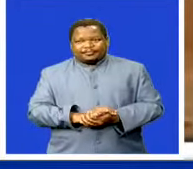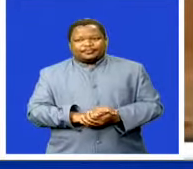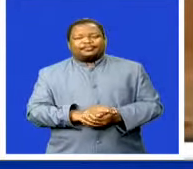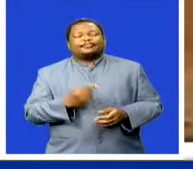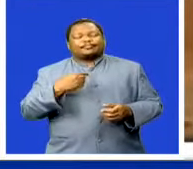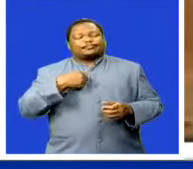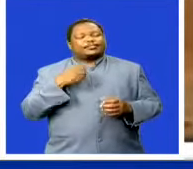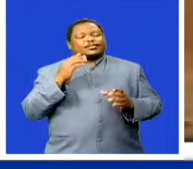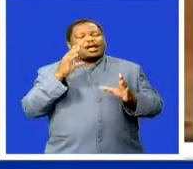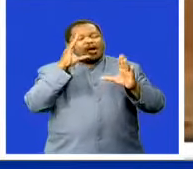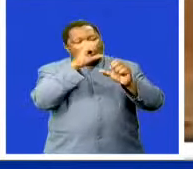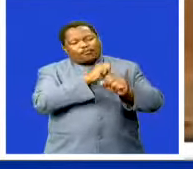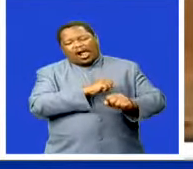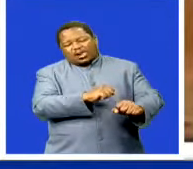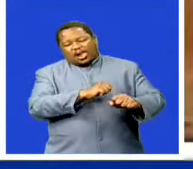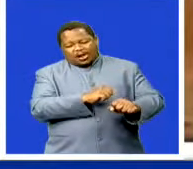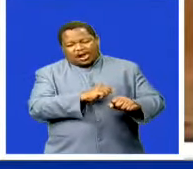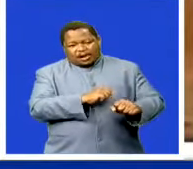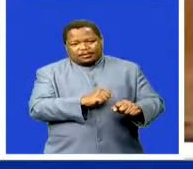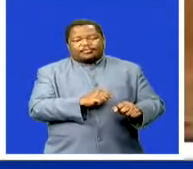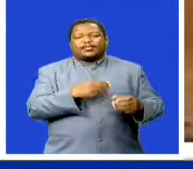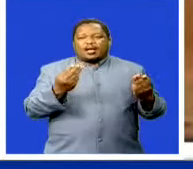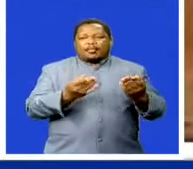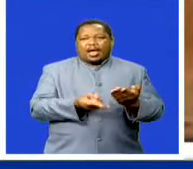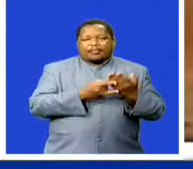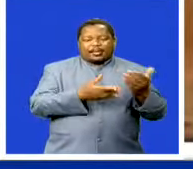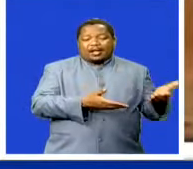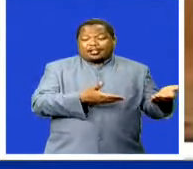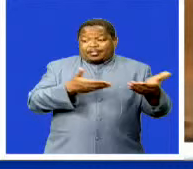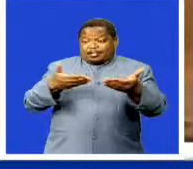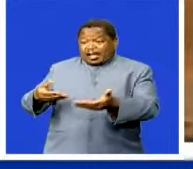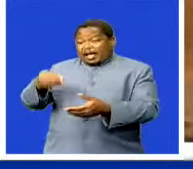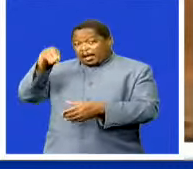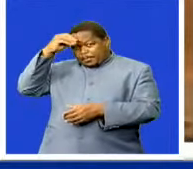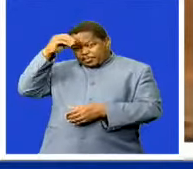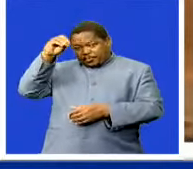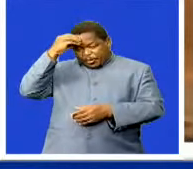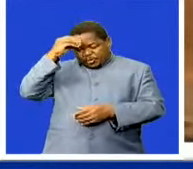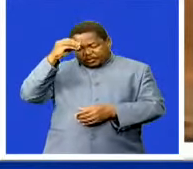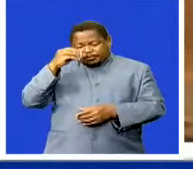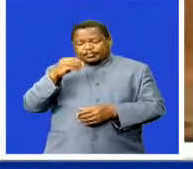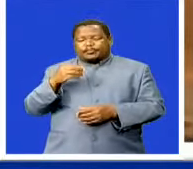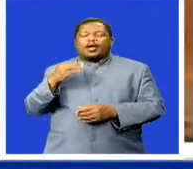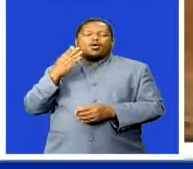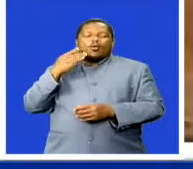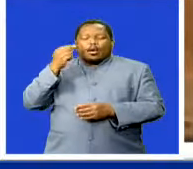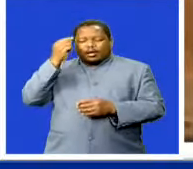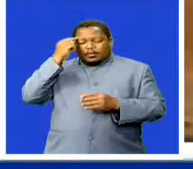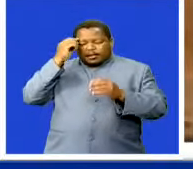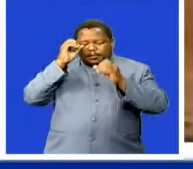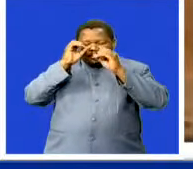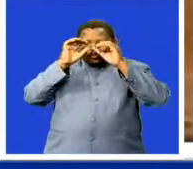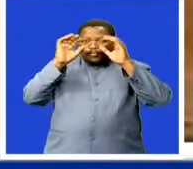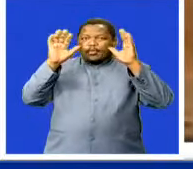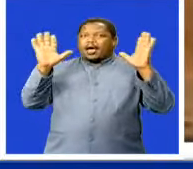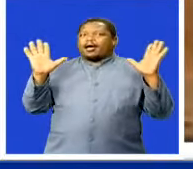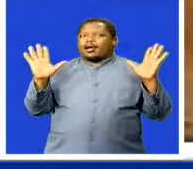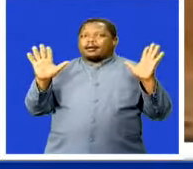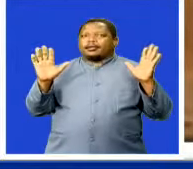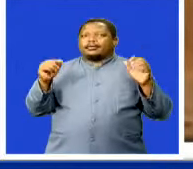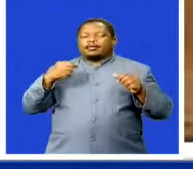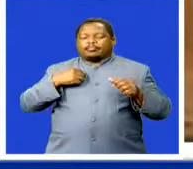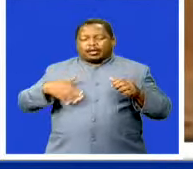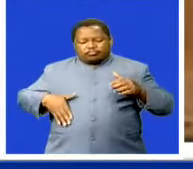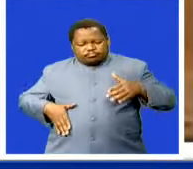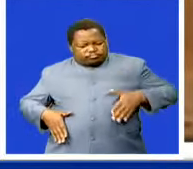yami khanze ukuthi imali kude. Athi ke hey, kade ebhuti ngikhanzela akhikhini una 20 rand kuphela. Ngijawu bese kwende njani